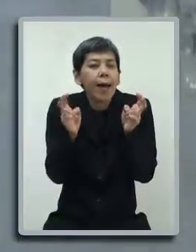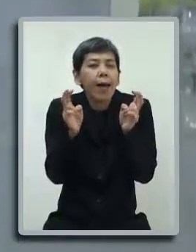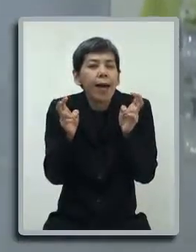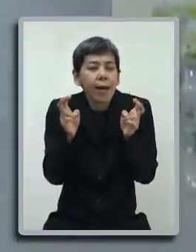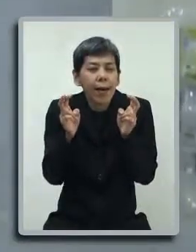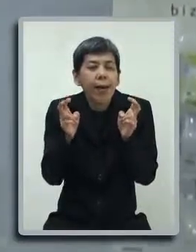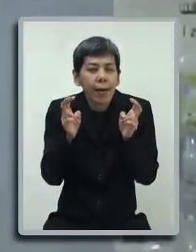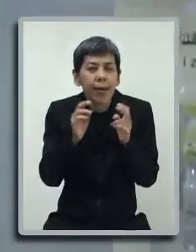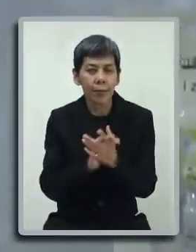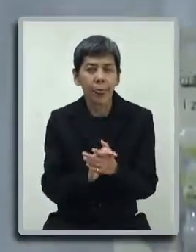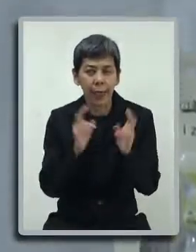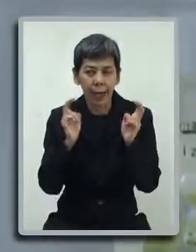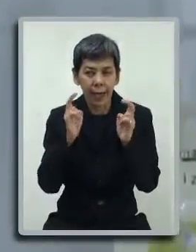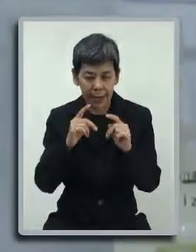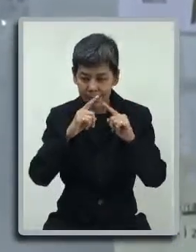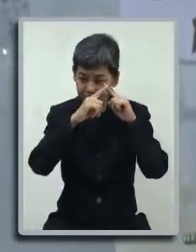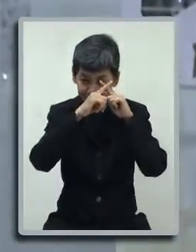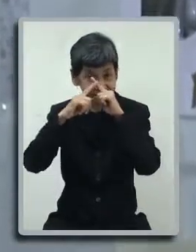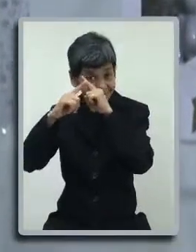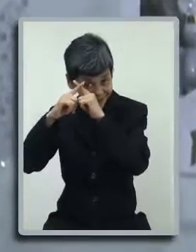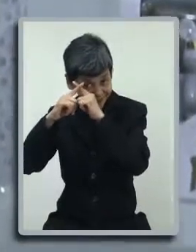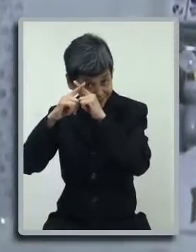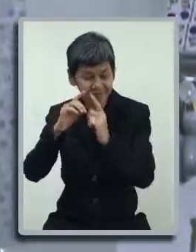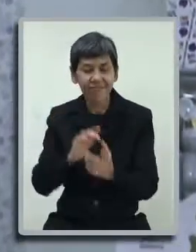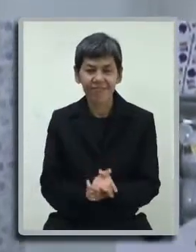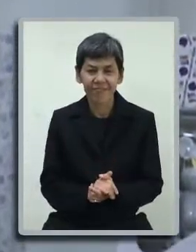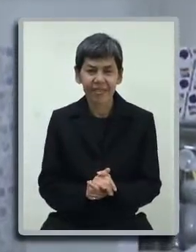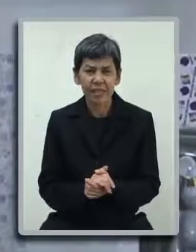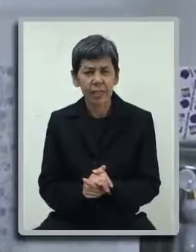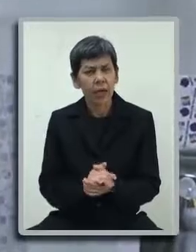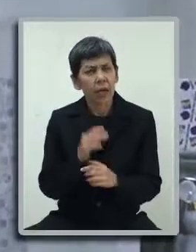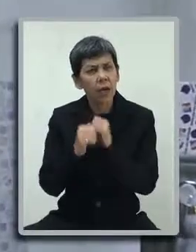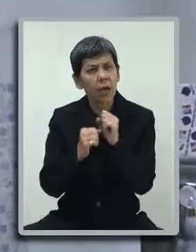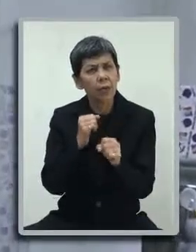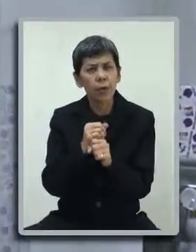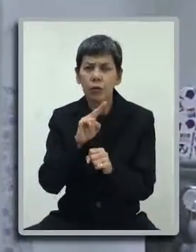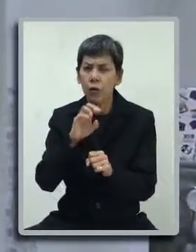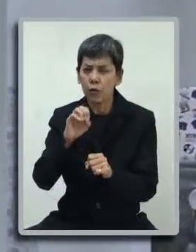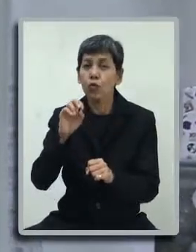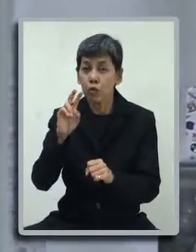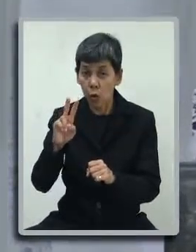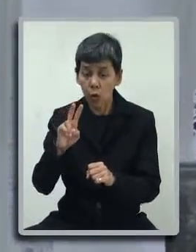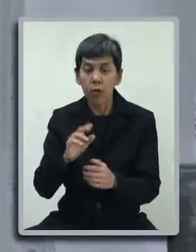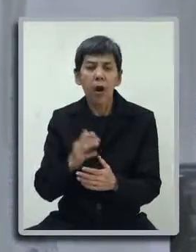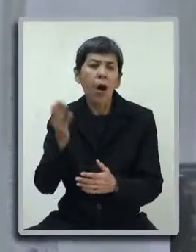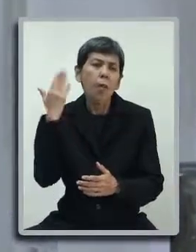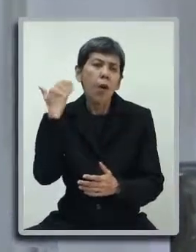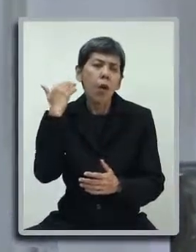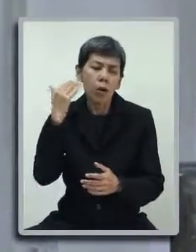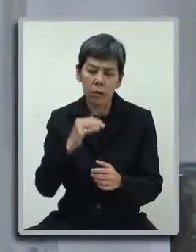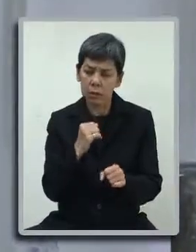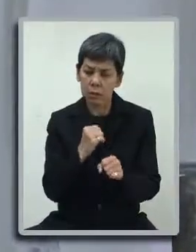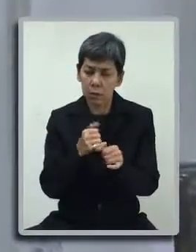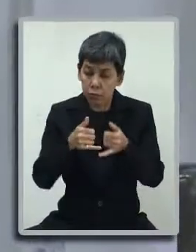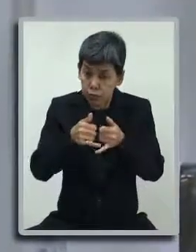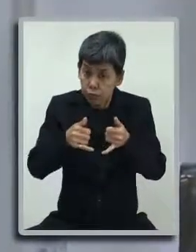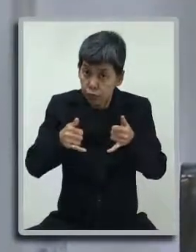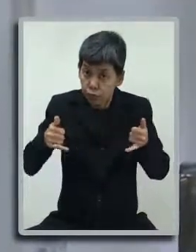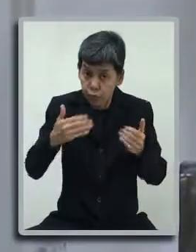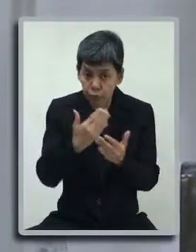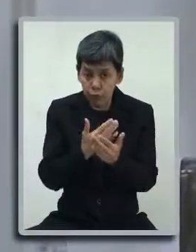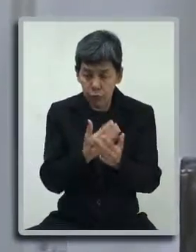าเอ็กเนี่ยนะฮะตากากบาทสีขาวเนี่ยนะฮะตัวนี้ผลิตเมื่อปี2002ตอนนั้นออกม